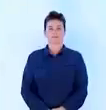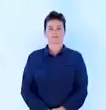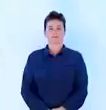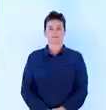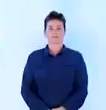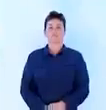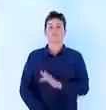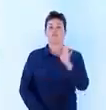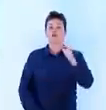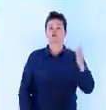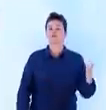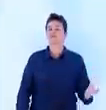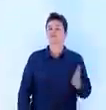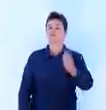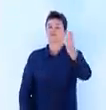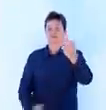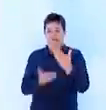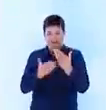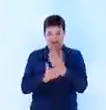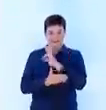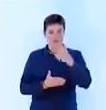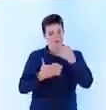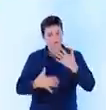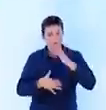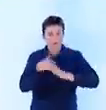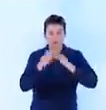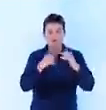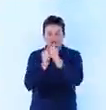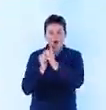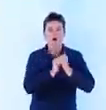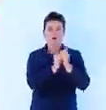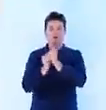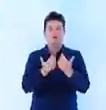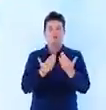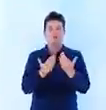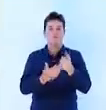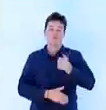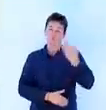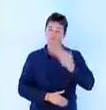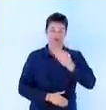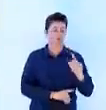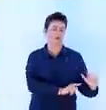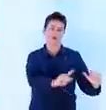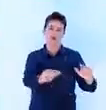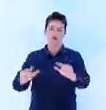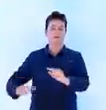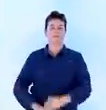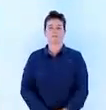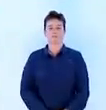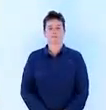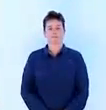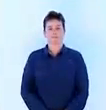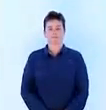La France est grande, c'est cette France que je veux construire avec vous. J'ai besoin de vous.